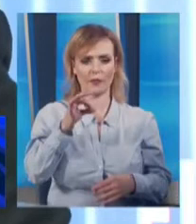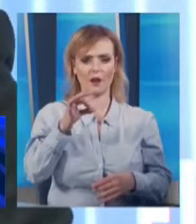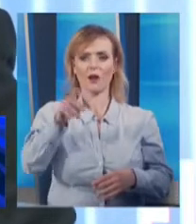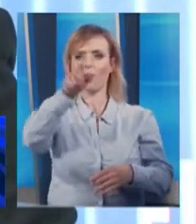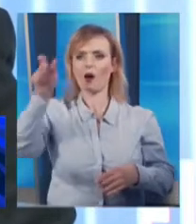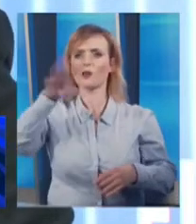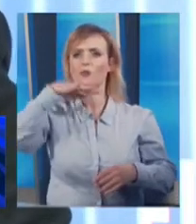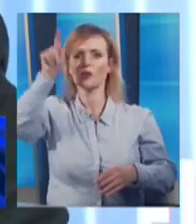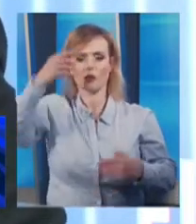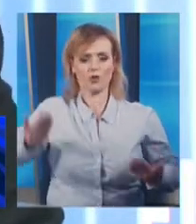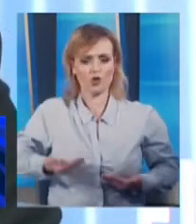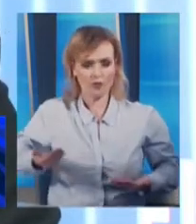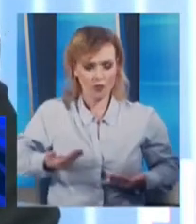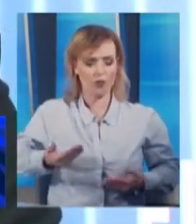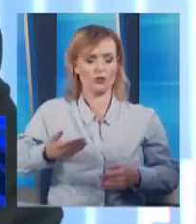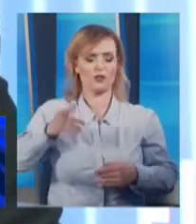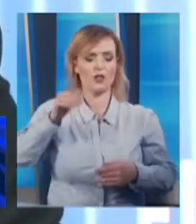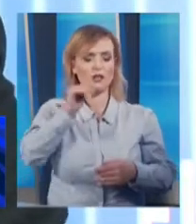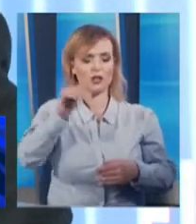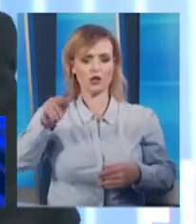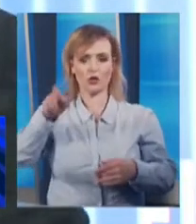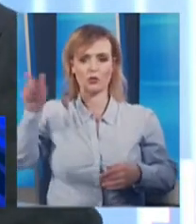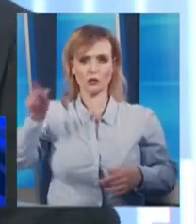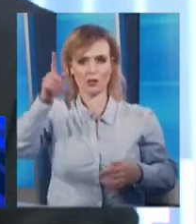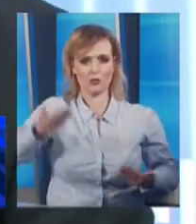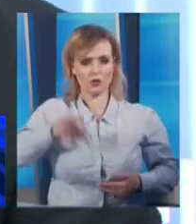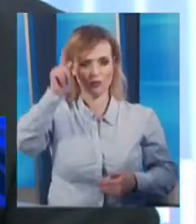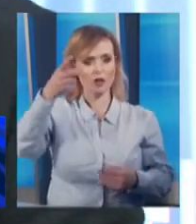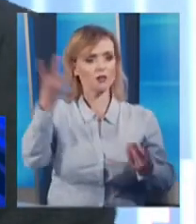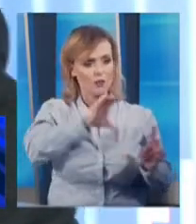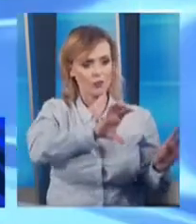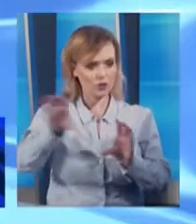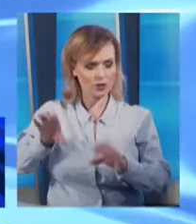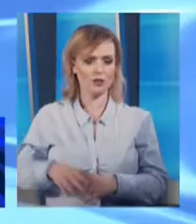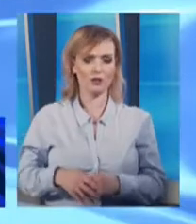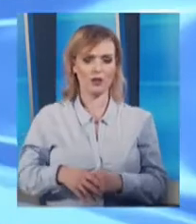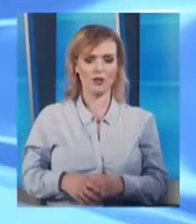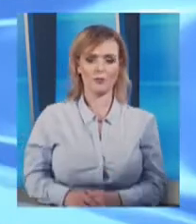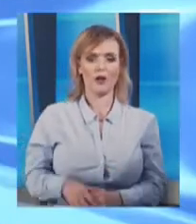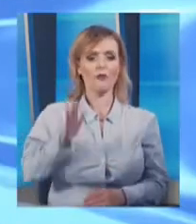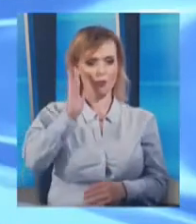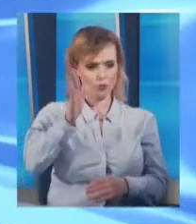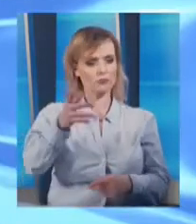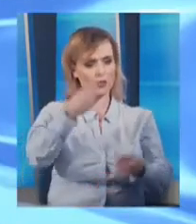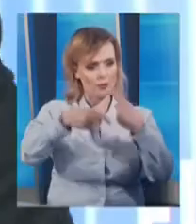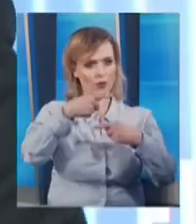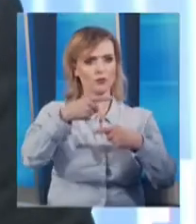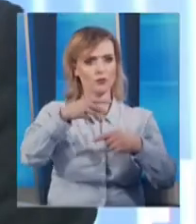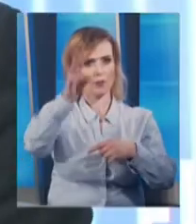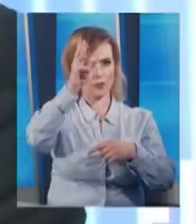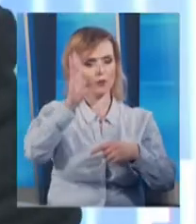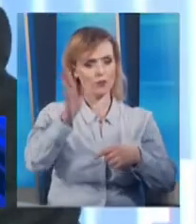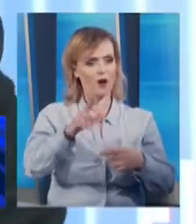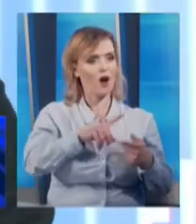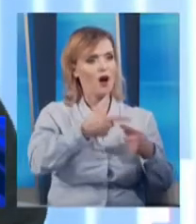diaspora masivă pe care o avem acolo, sutele de mii de oameni care trebuie protejați indiferent de situație. Rechemați sau nu ambasadorii? Este o